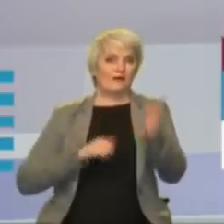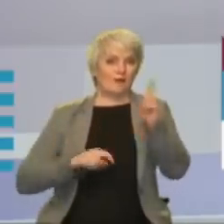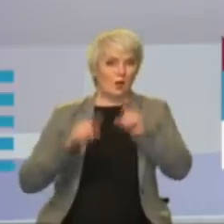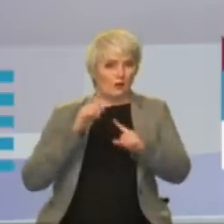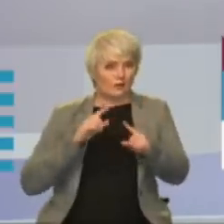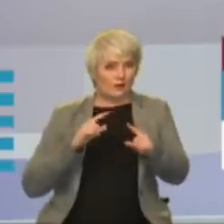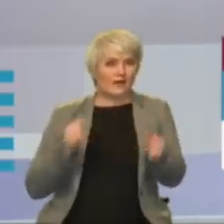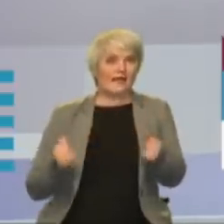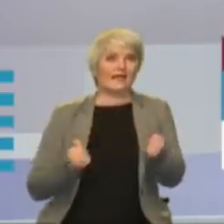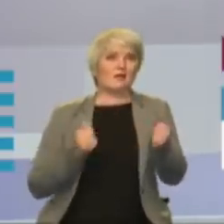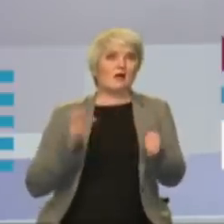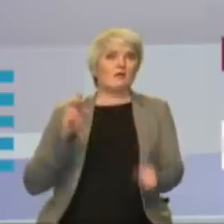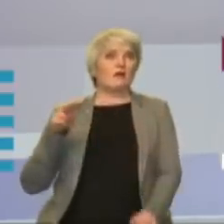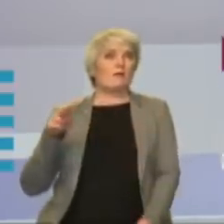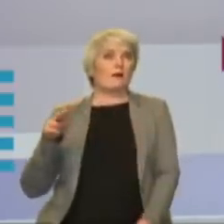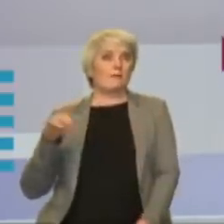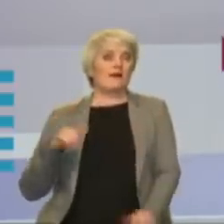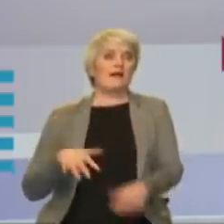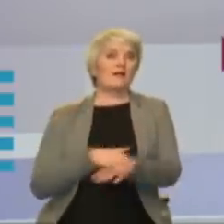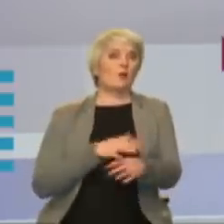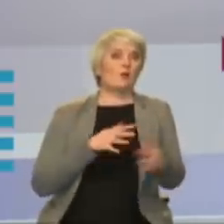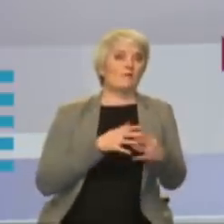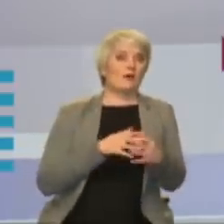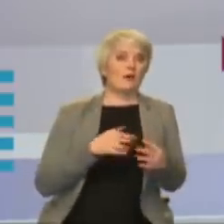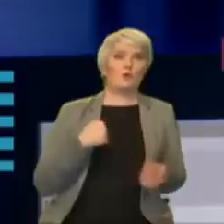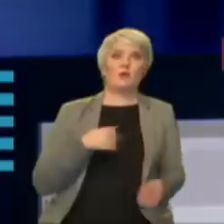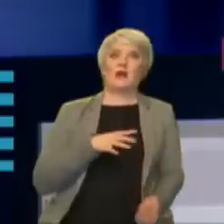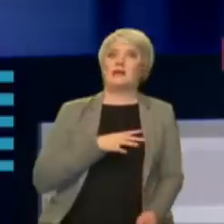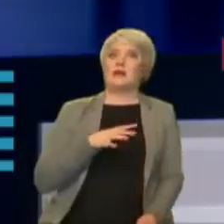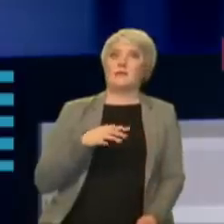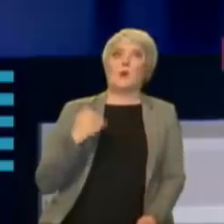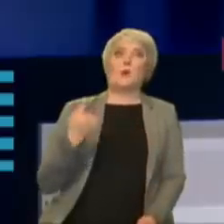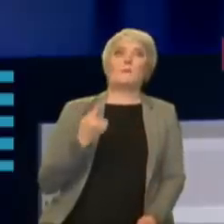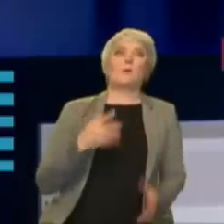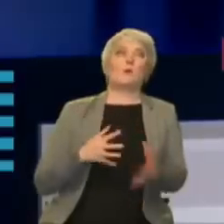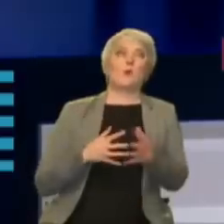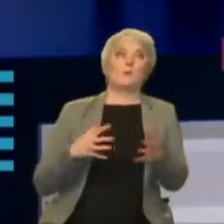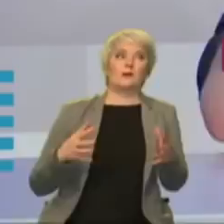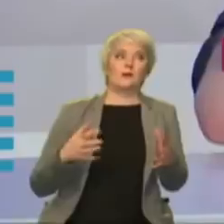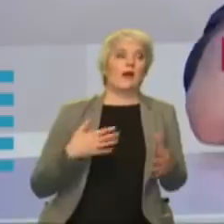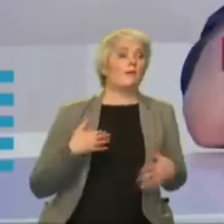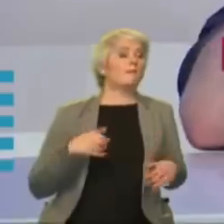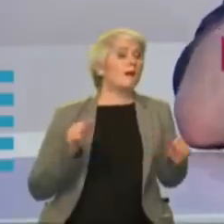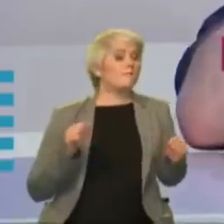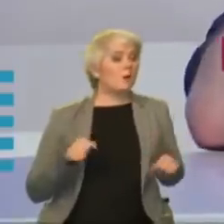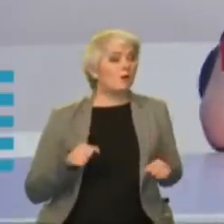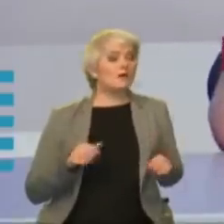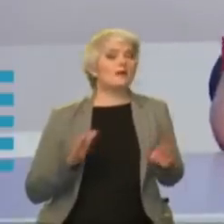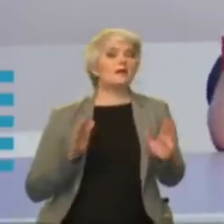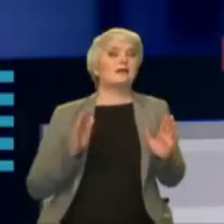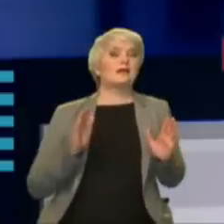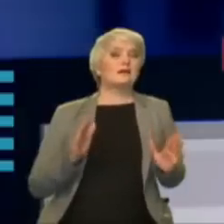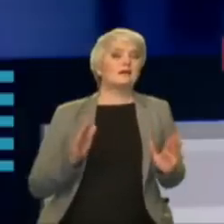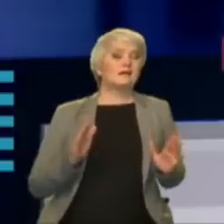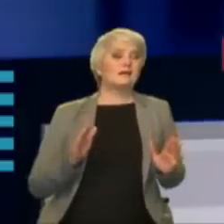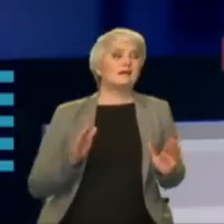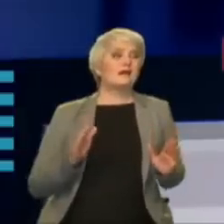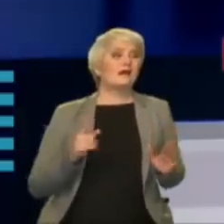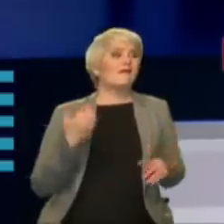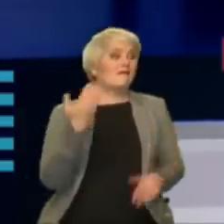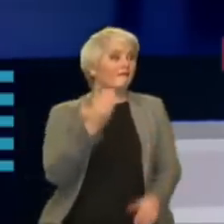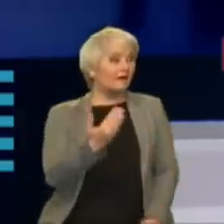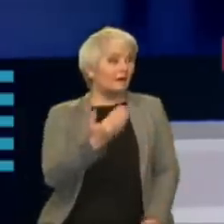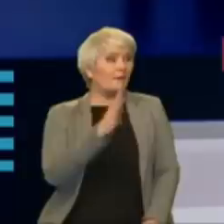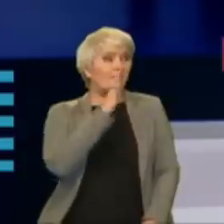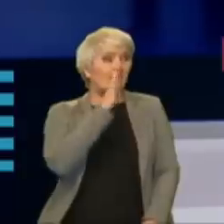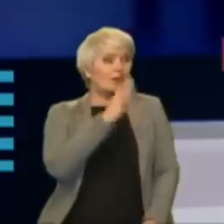Верховній Раді БПП і Народний фронт. У нас не було монобільшості, перепрошую, і ми могли тільки разом міністра на посаді. Ви 5